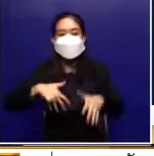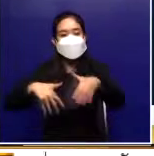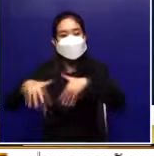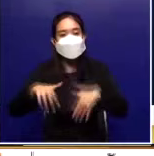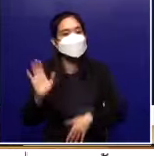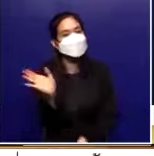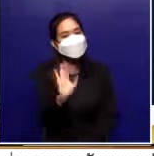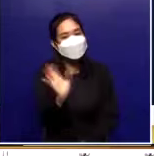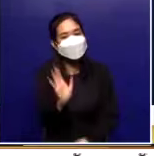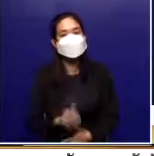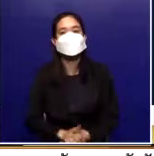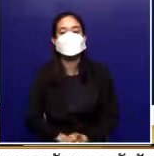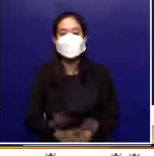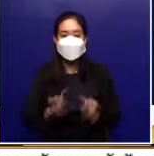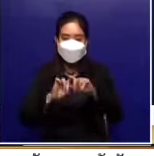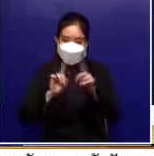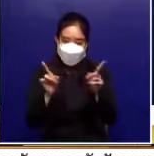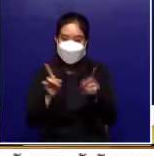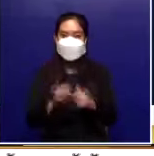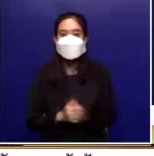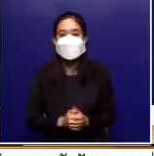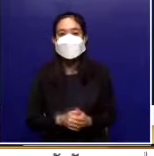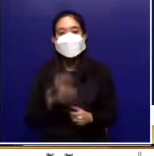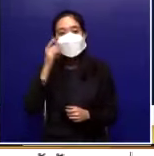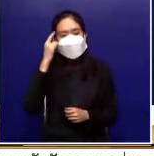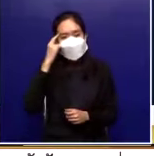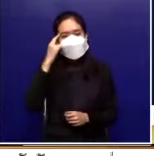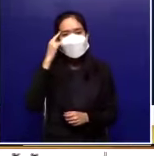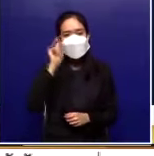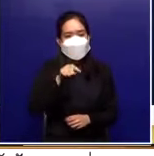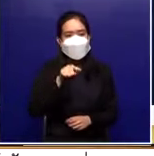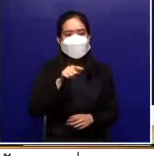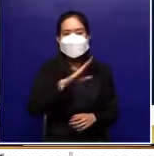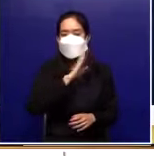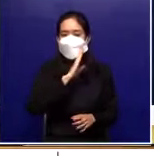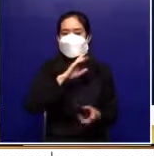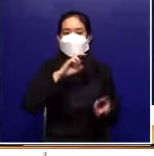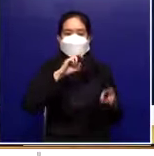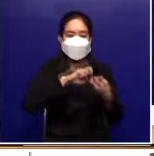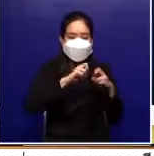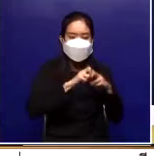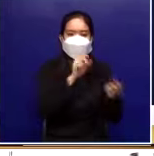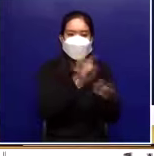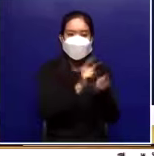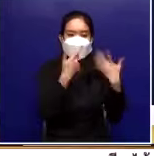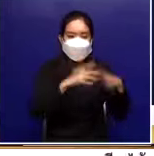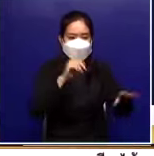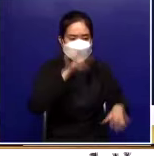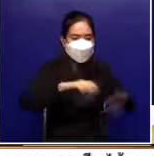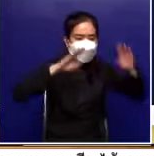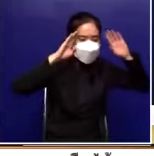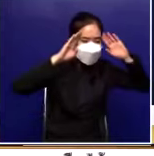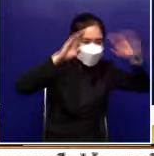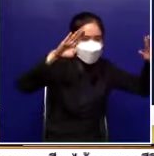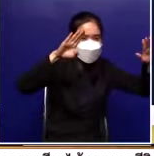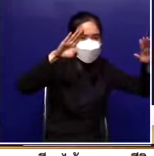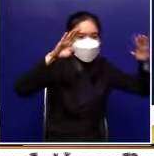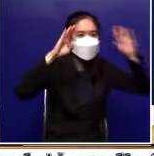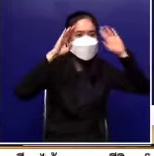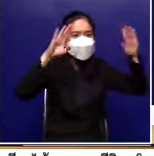ครับถ้าใช้มาเป็นบทเรียนนะครับไม่มีปัญหาครับแต่ว่าท่านเนี่ยใช้เงินมือเติบยิ่งกว่าเสียค